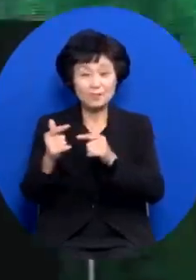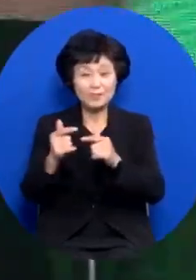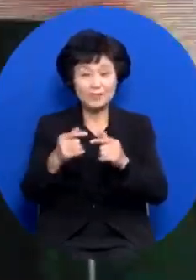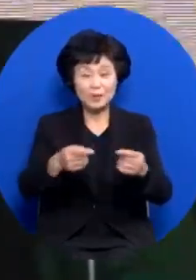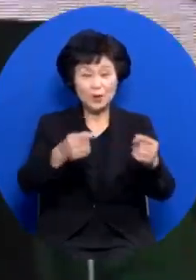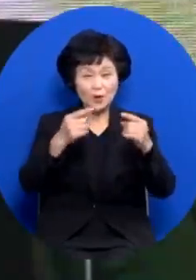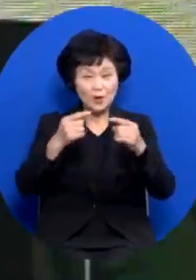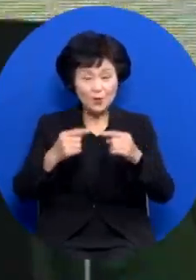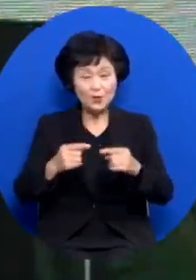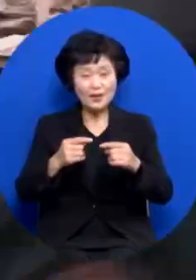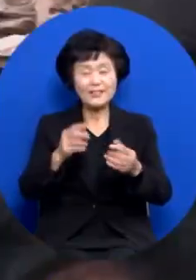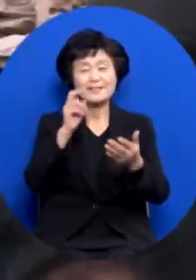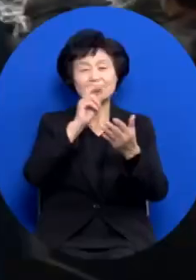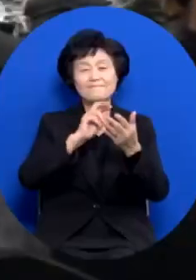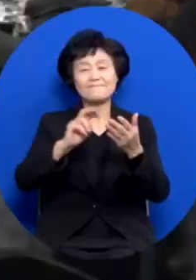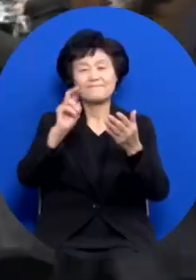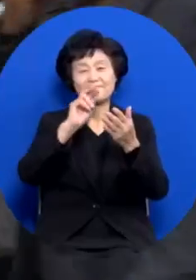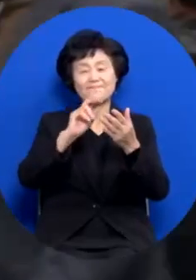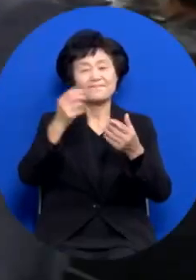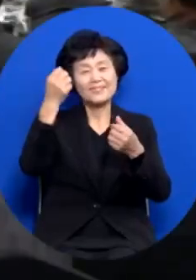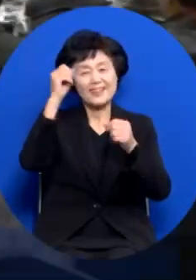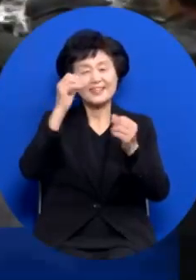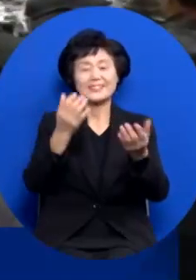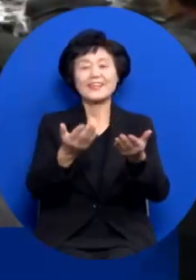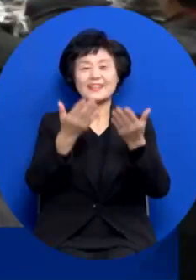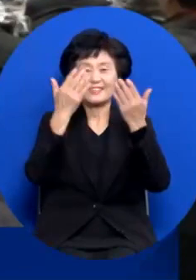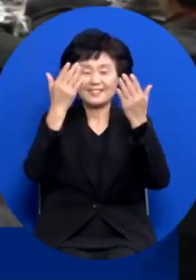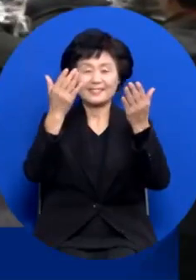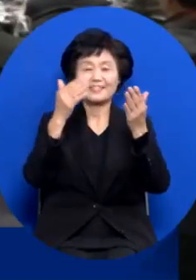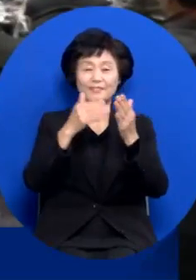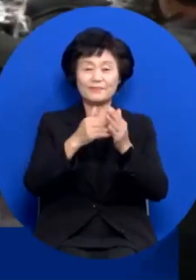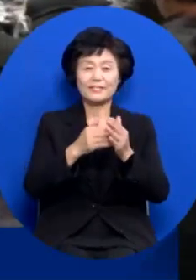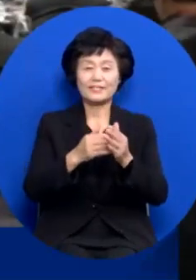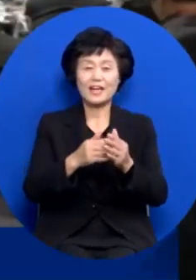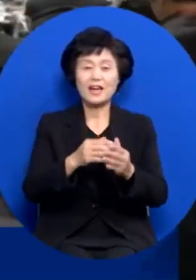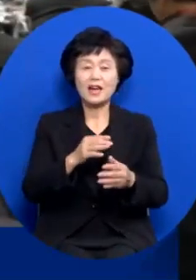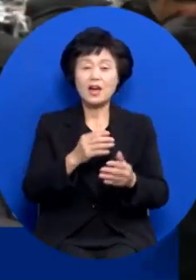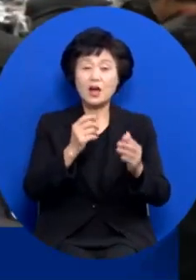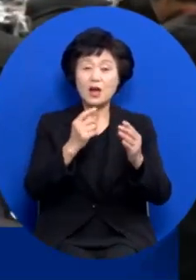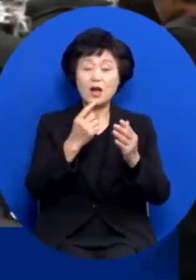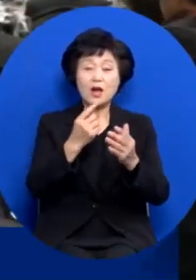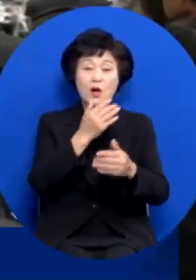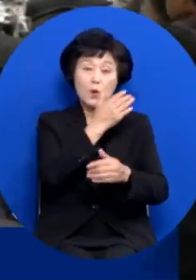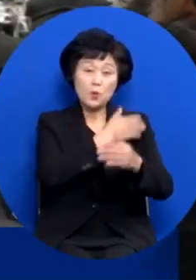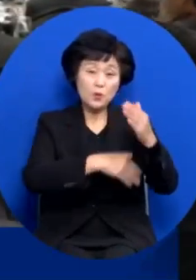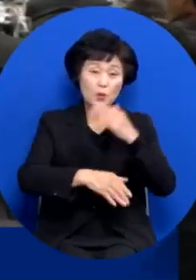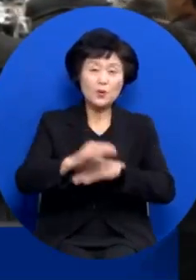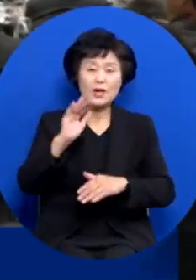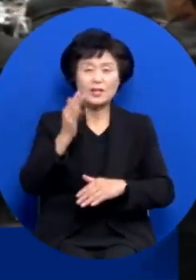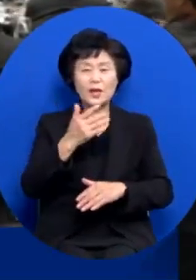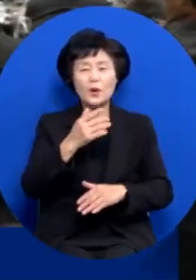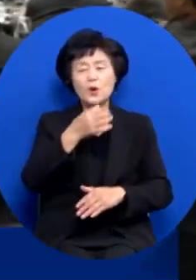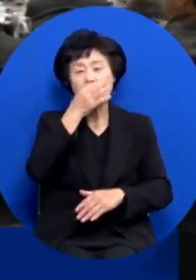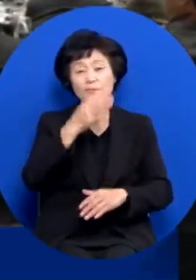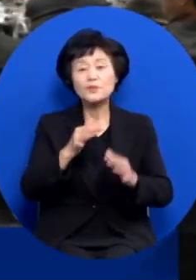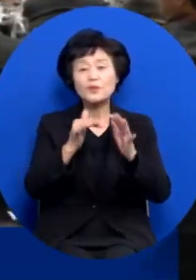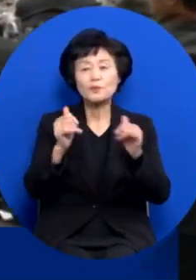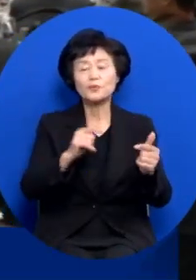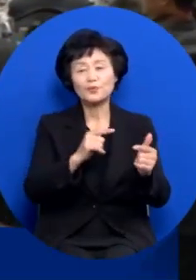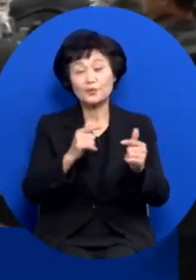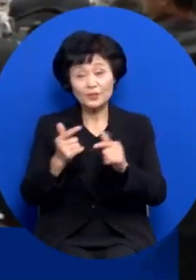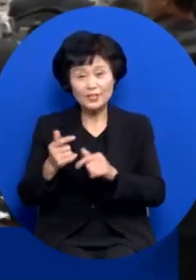다양한 무대를 선보였습니다. 정말 손에 내고 너무 힘든 분들에게 미력 하나마